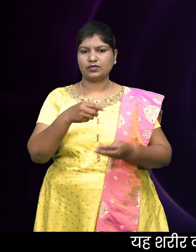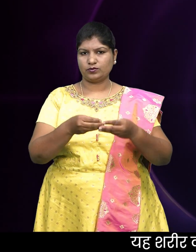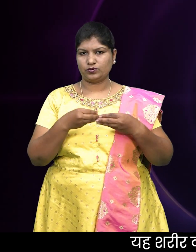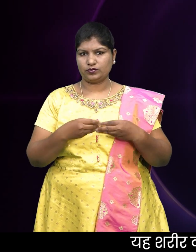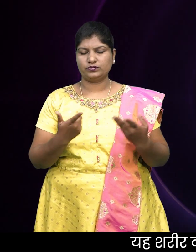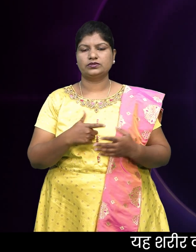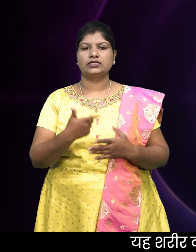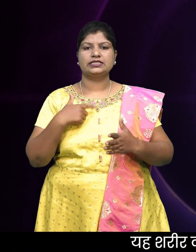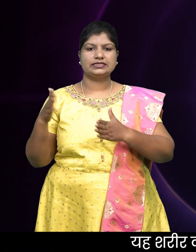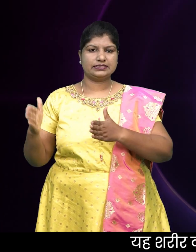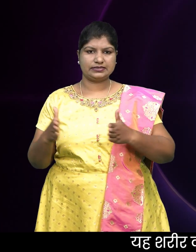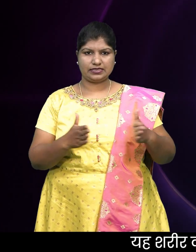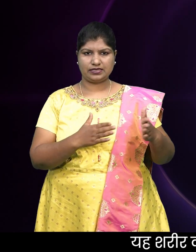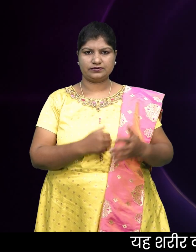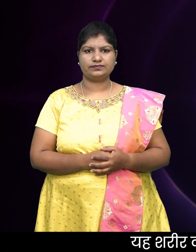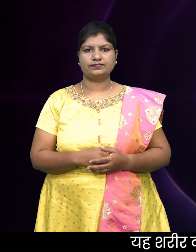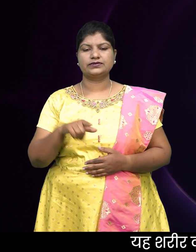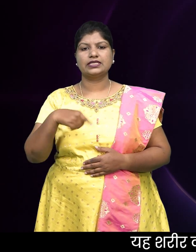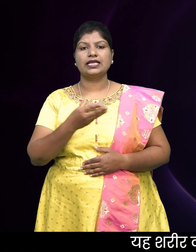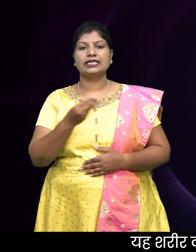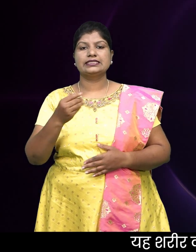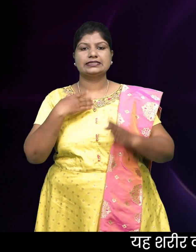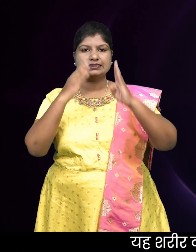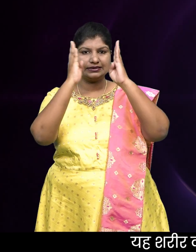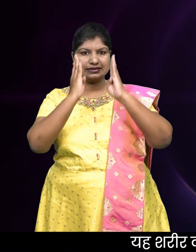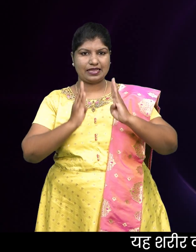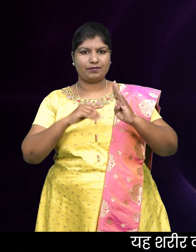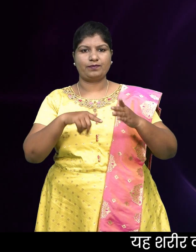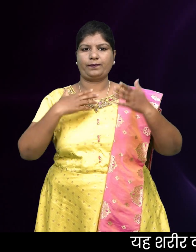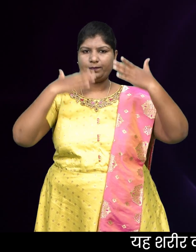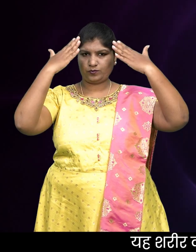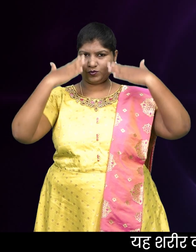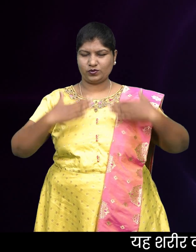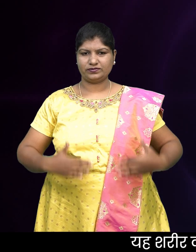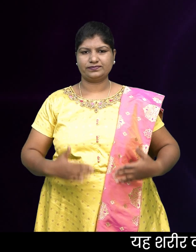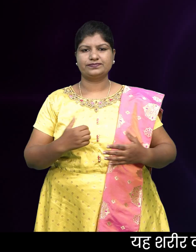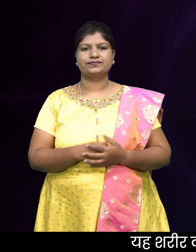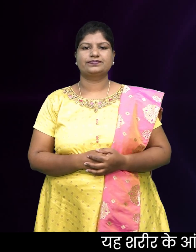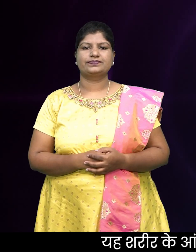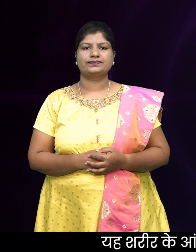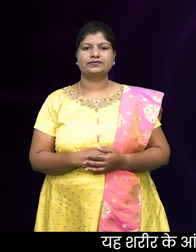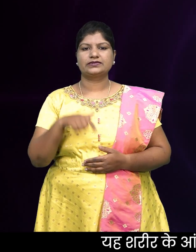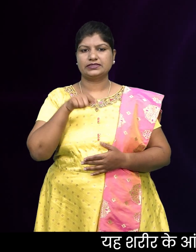1. यह शरीर को संरचना और आकार प्रदान करता है।